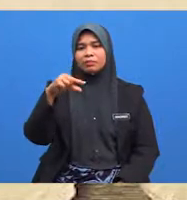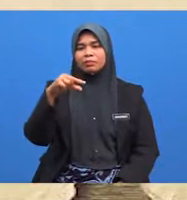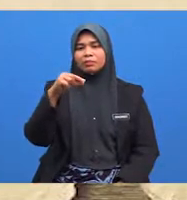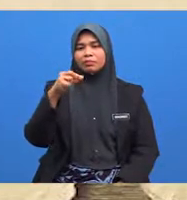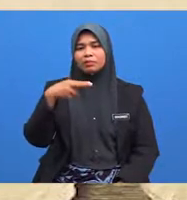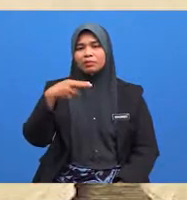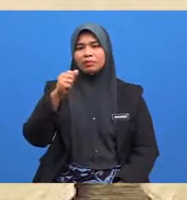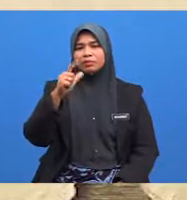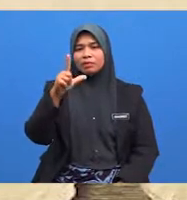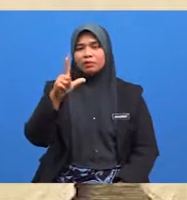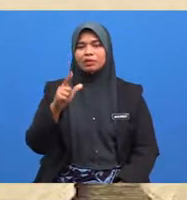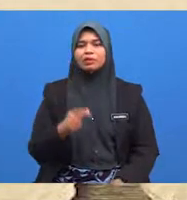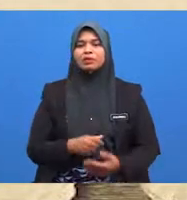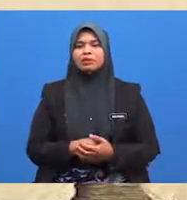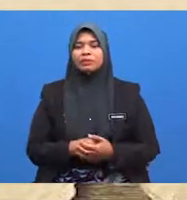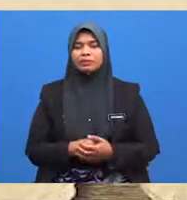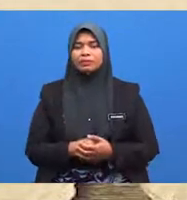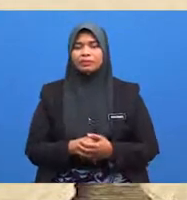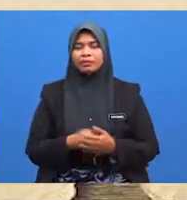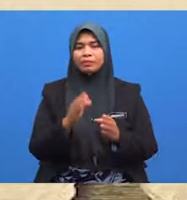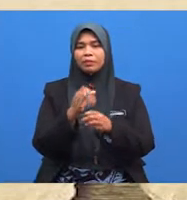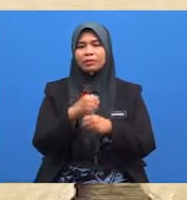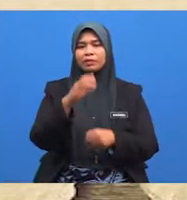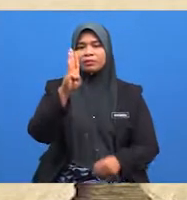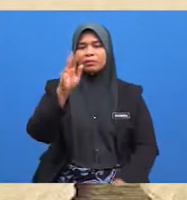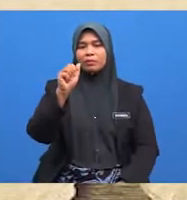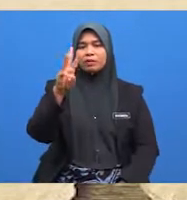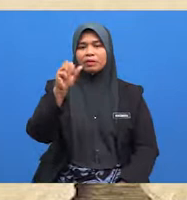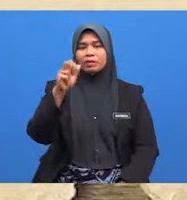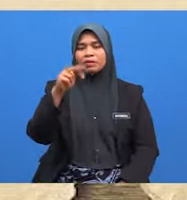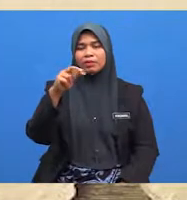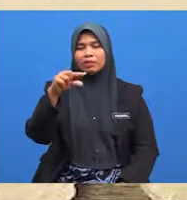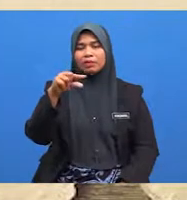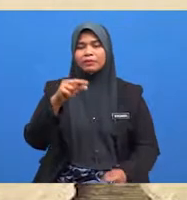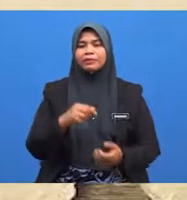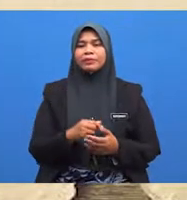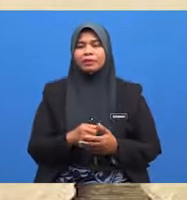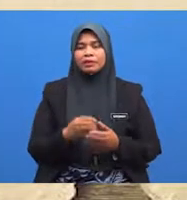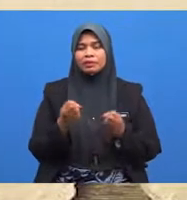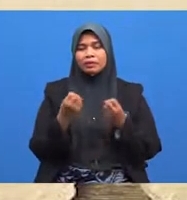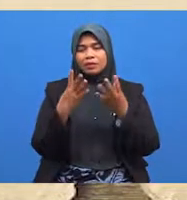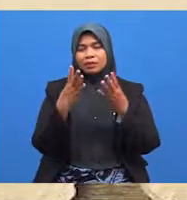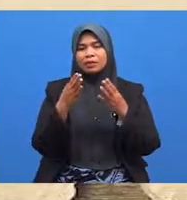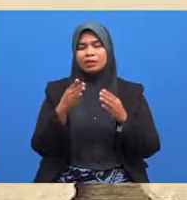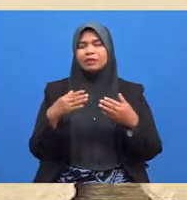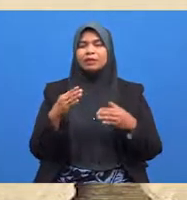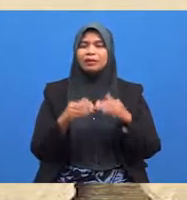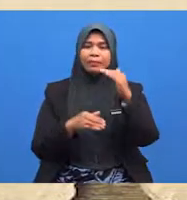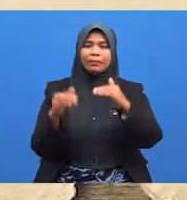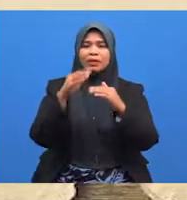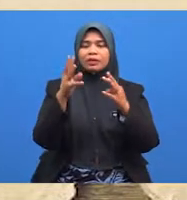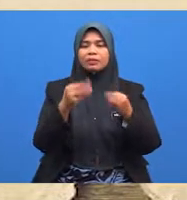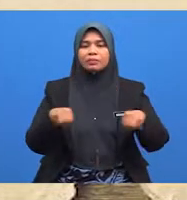Ciri seni bina Islam zaman Mughal yang ketiga, binaan kubah lebih berbentuk bawang.